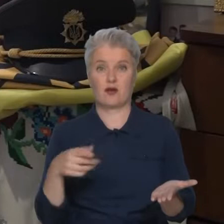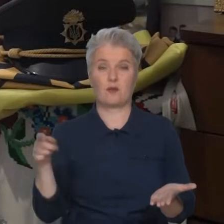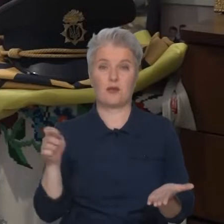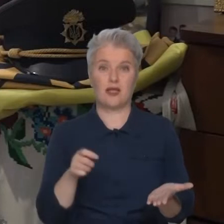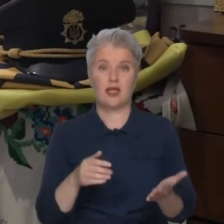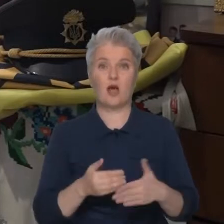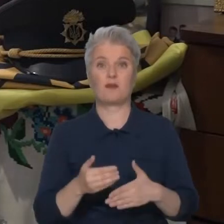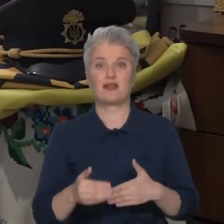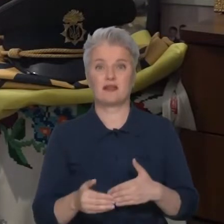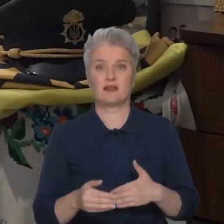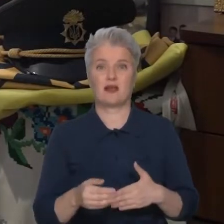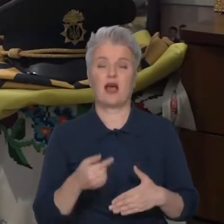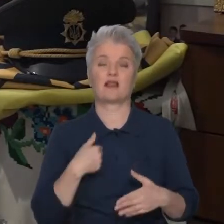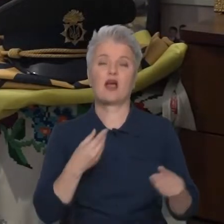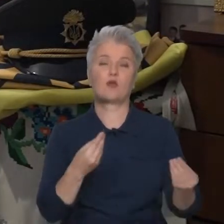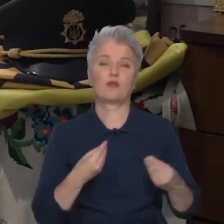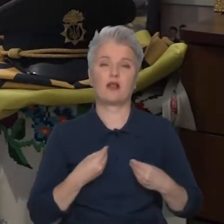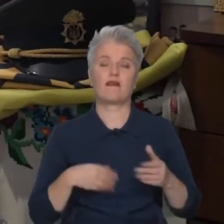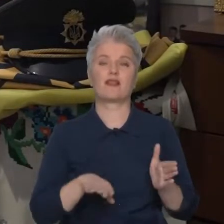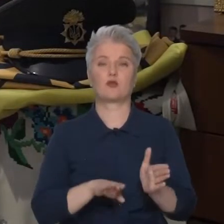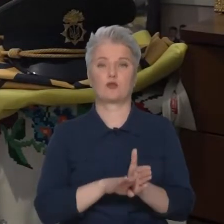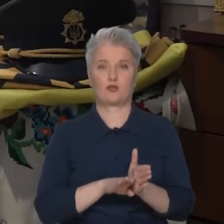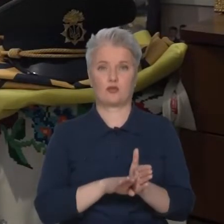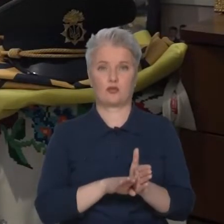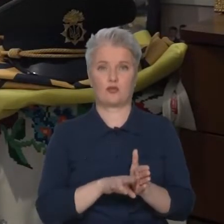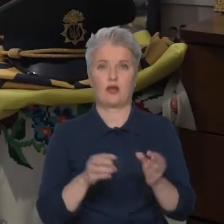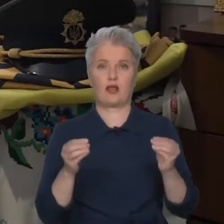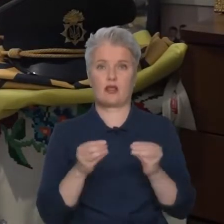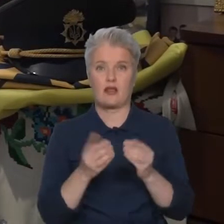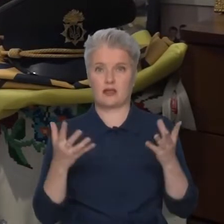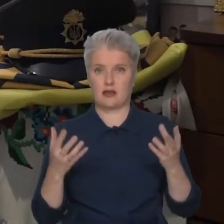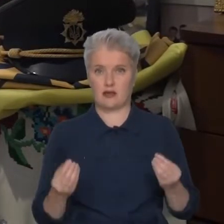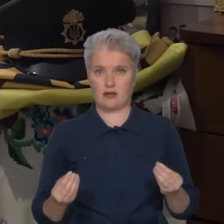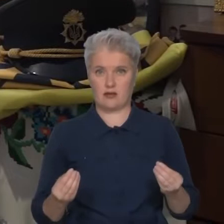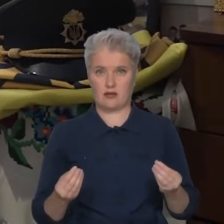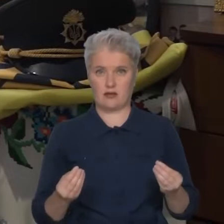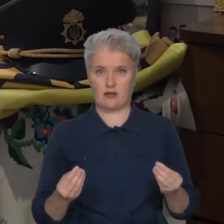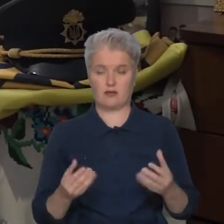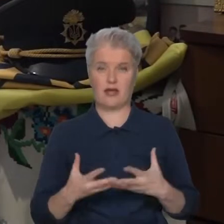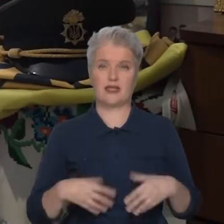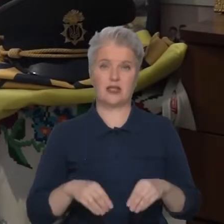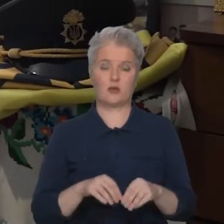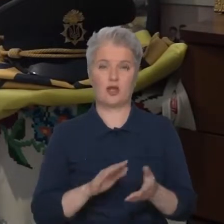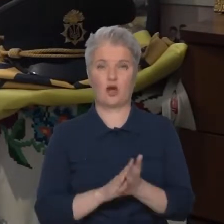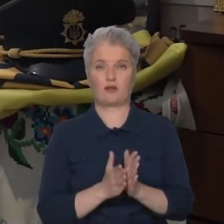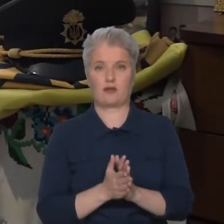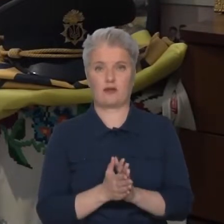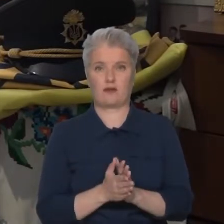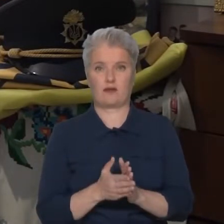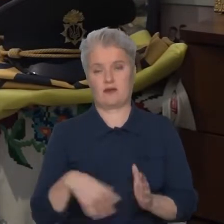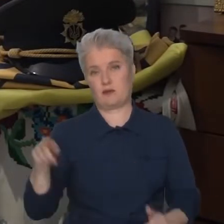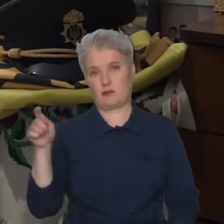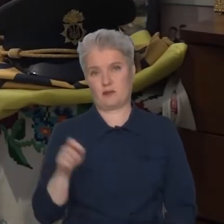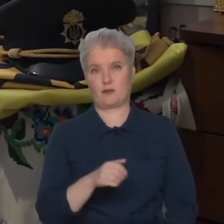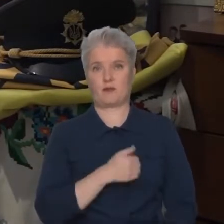приїдеш пізніше. Він, нам дали відпустку на 10 днів по сімейних обставинах. Ось